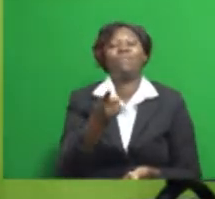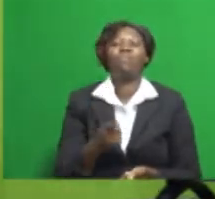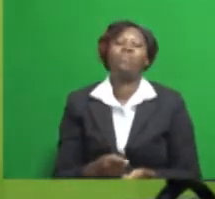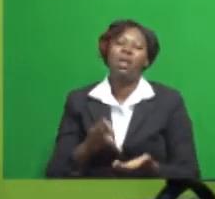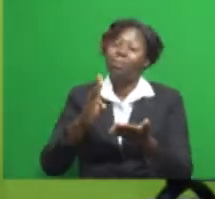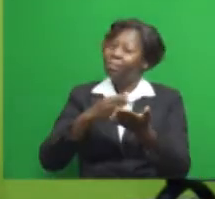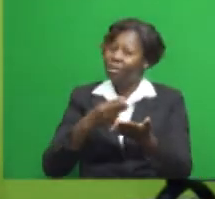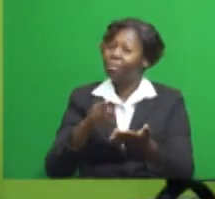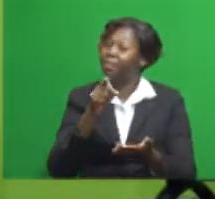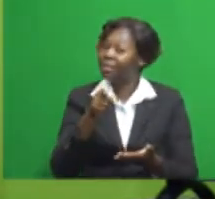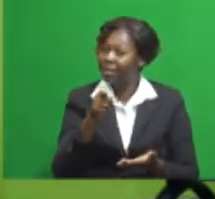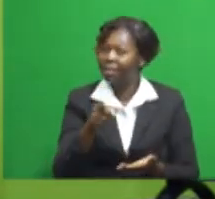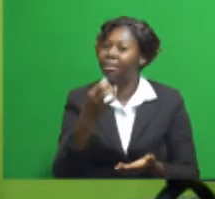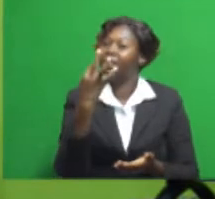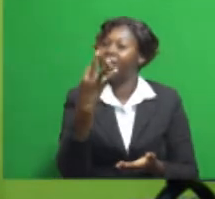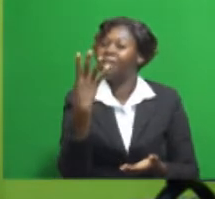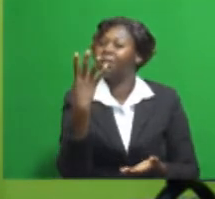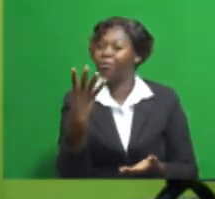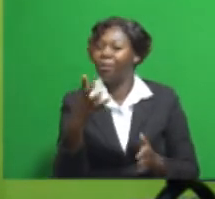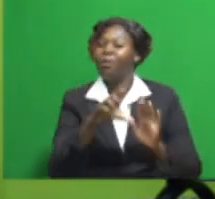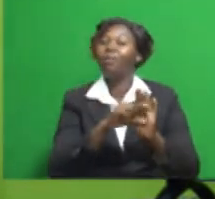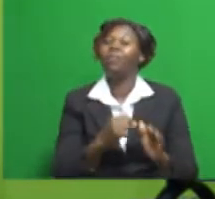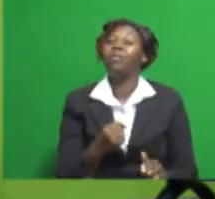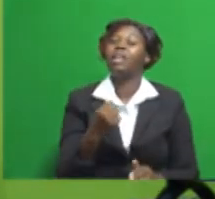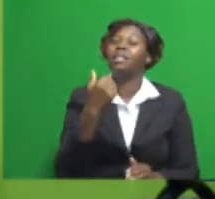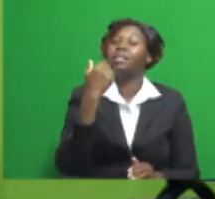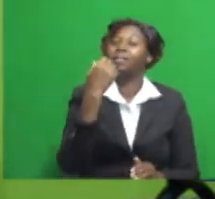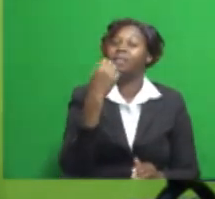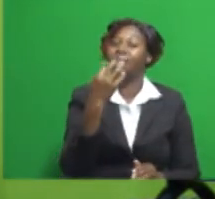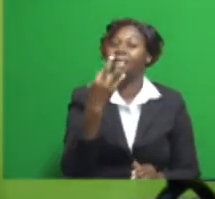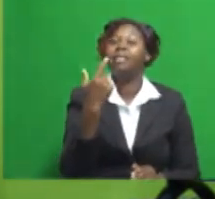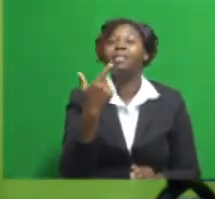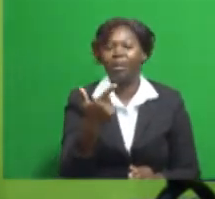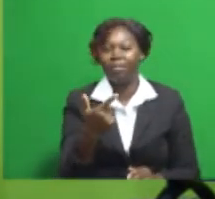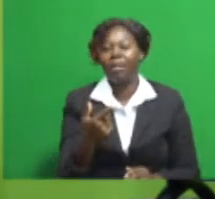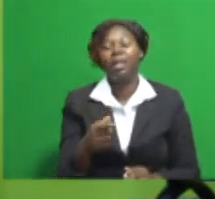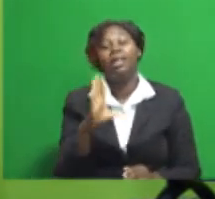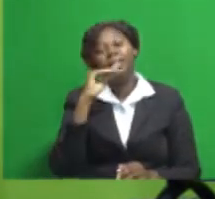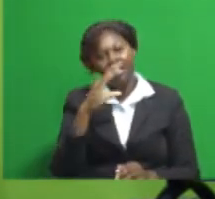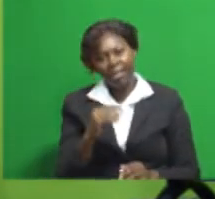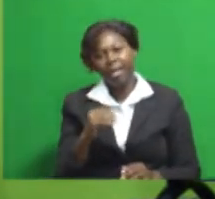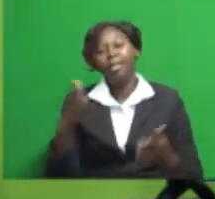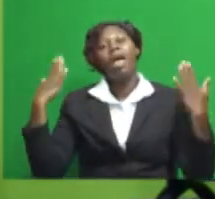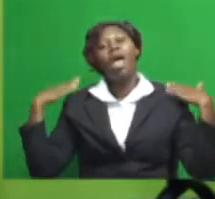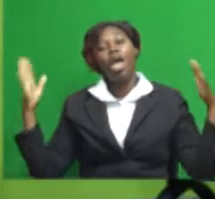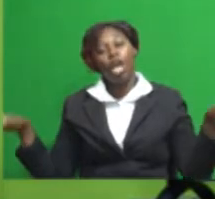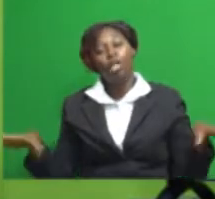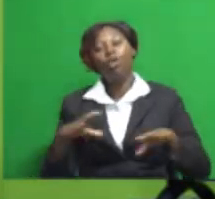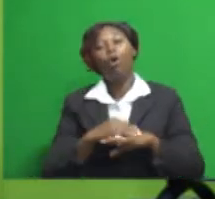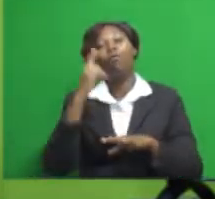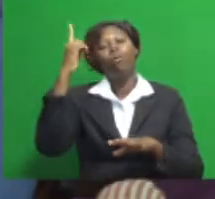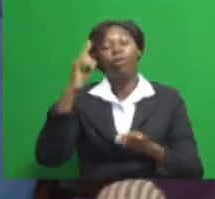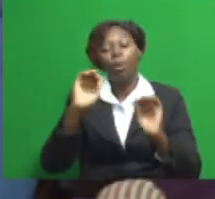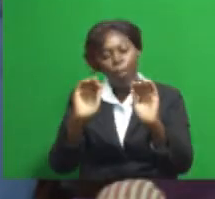mapisarema endambokupa ya 34 verse 7 inoramba ichiti mutumwa waJehovha anokomberedza vanomutya